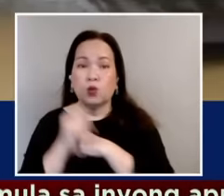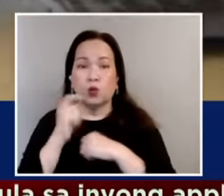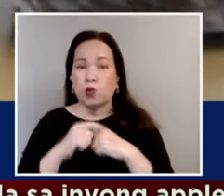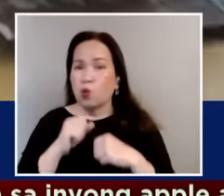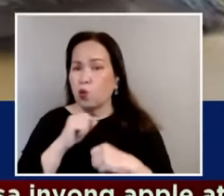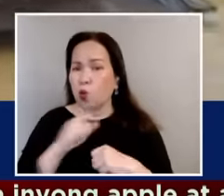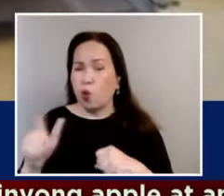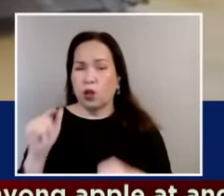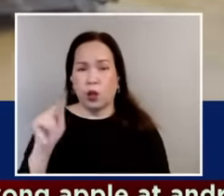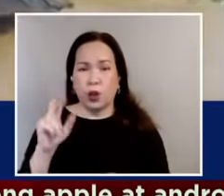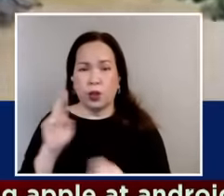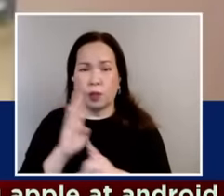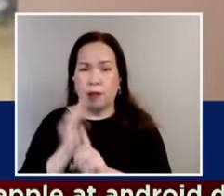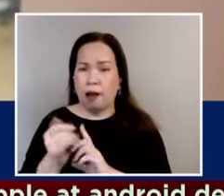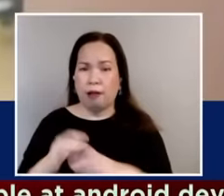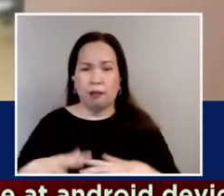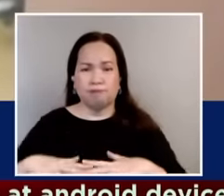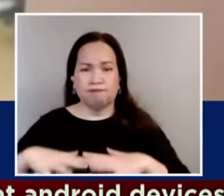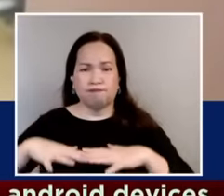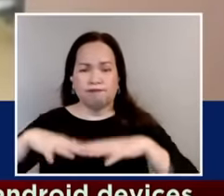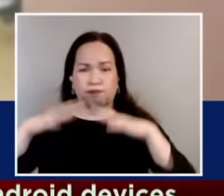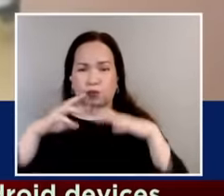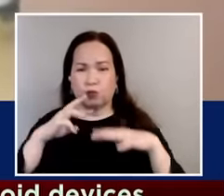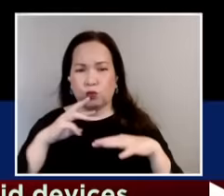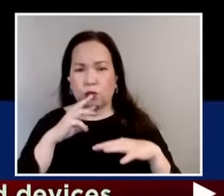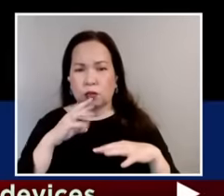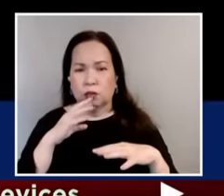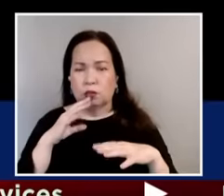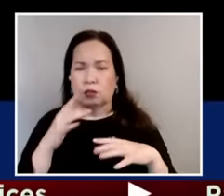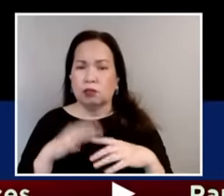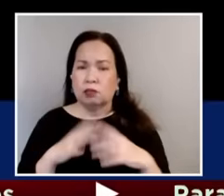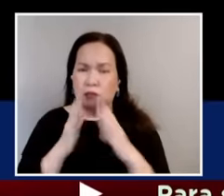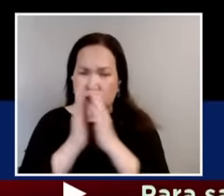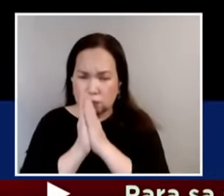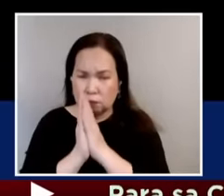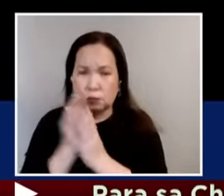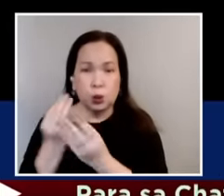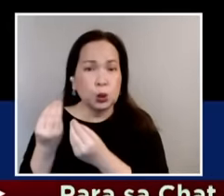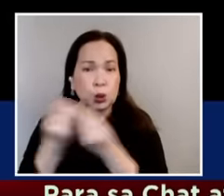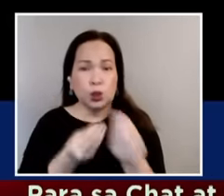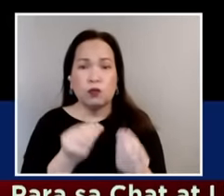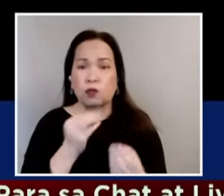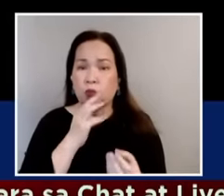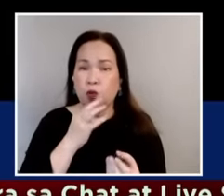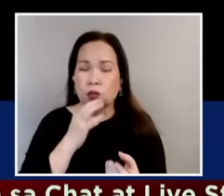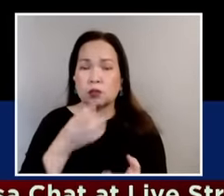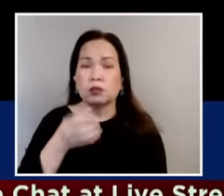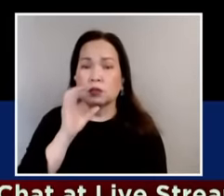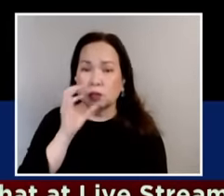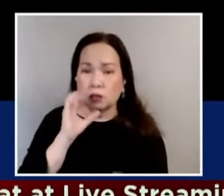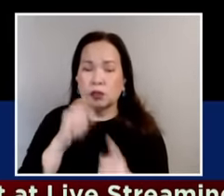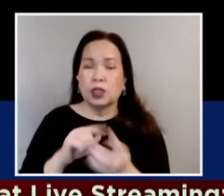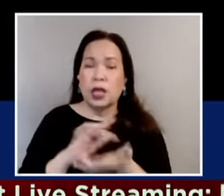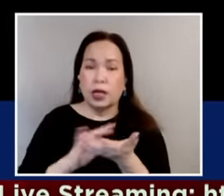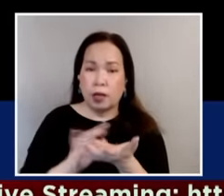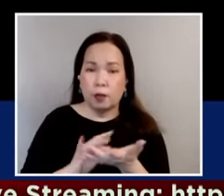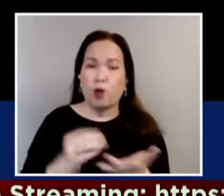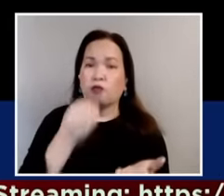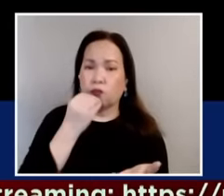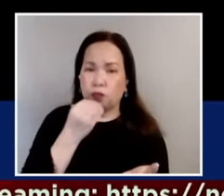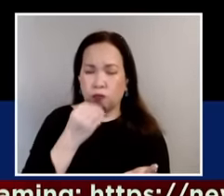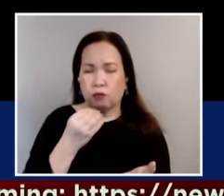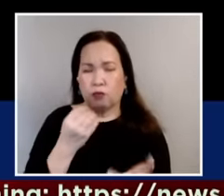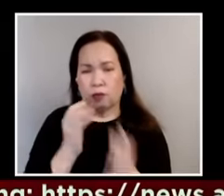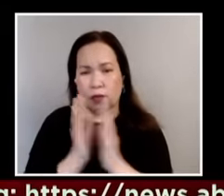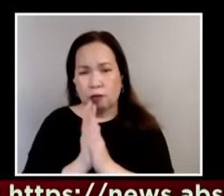barangay. Umaapela ang mga residente ng tubig na maiinom, gamot at pagkain. and we